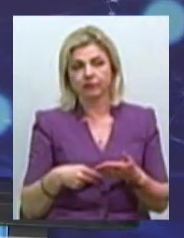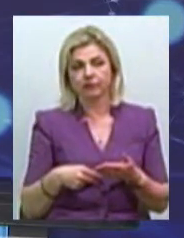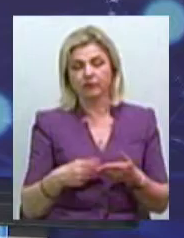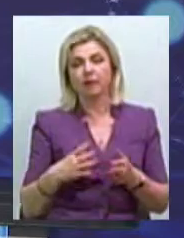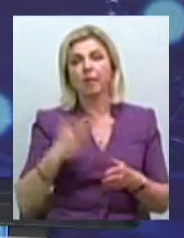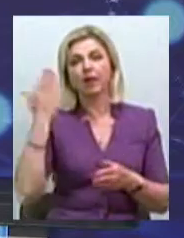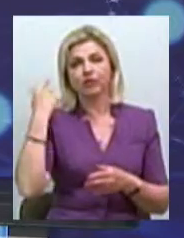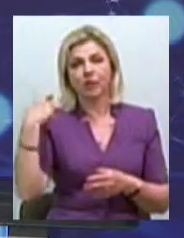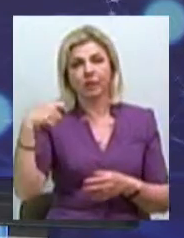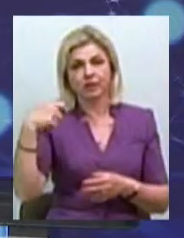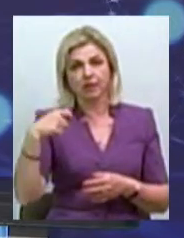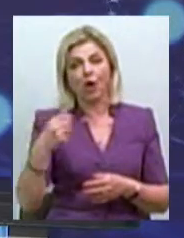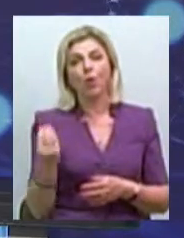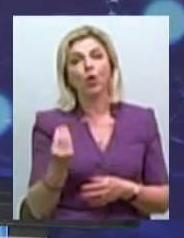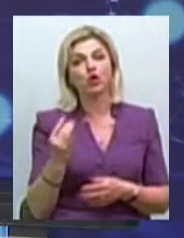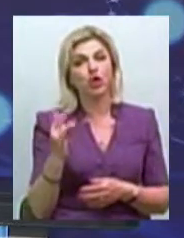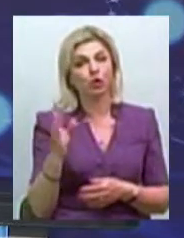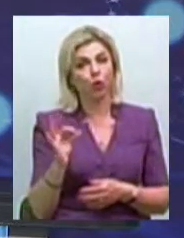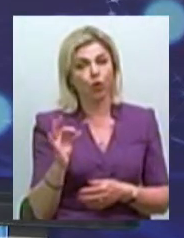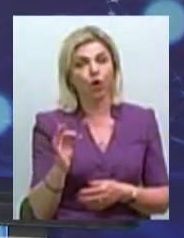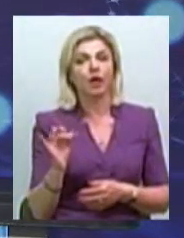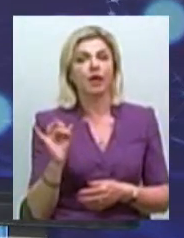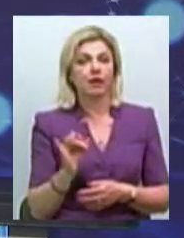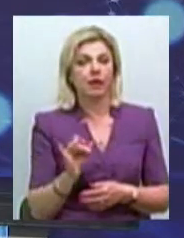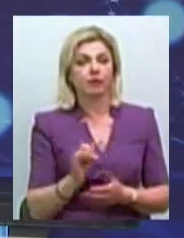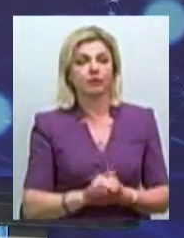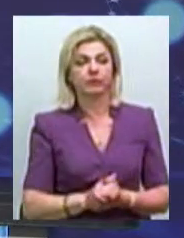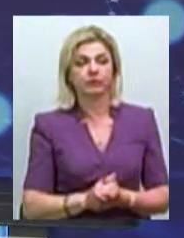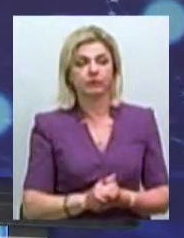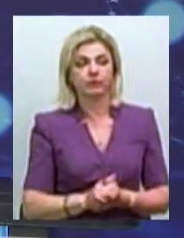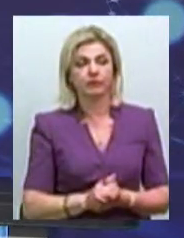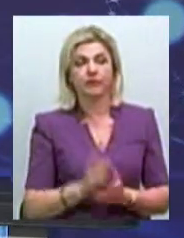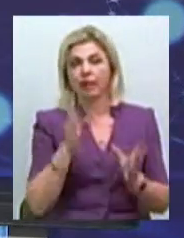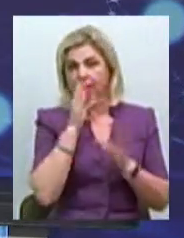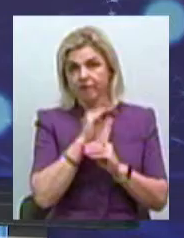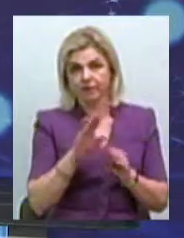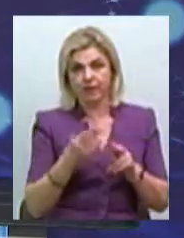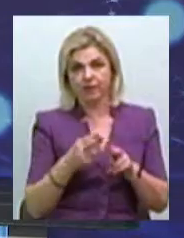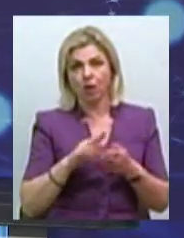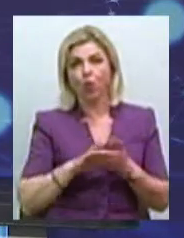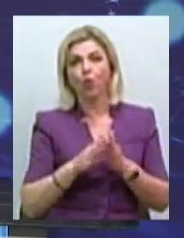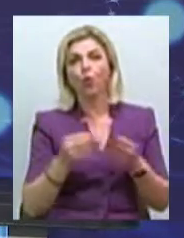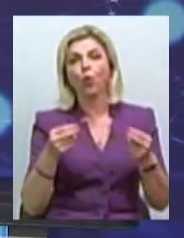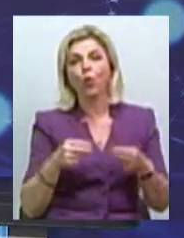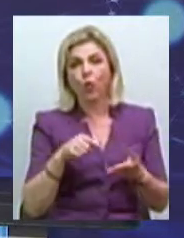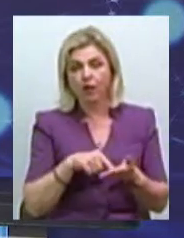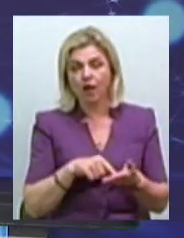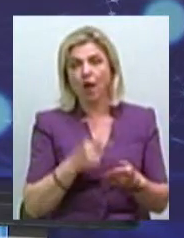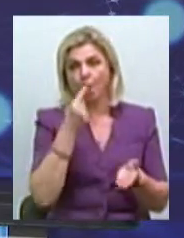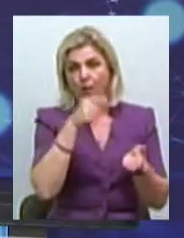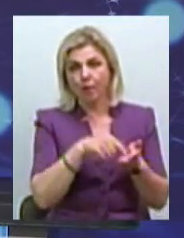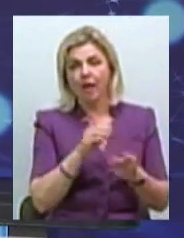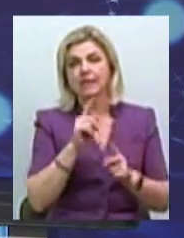бувший президент Петро Порошенко. І не встигла ця угода попасти в сесійний